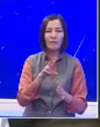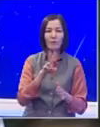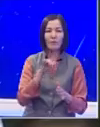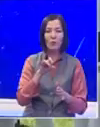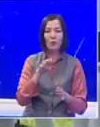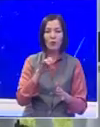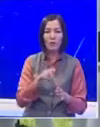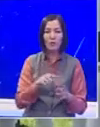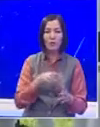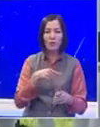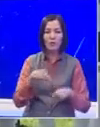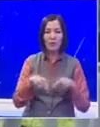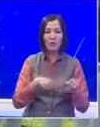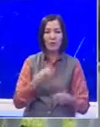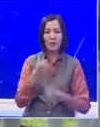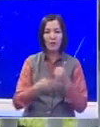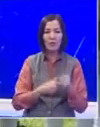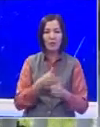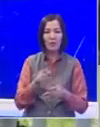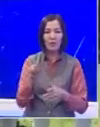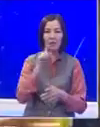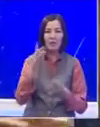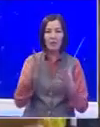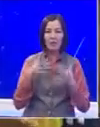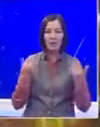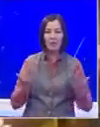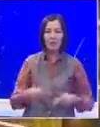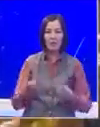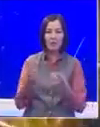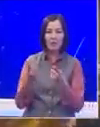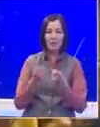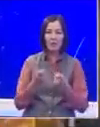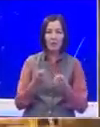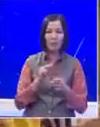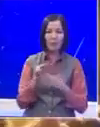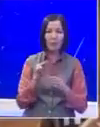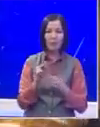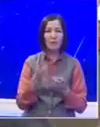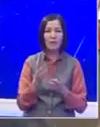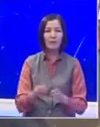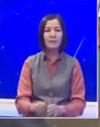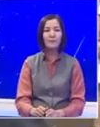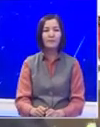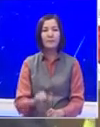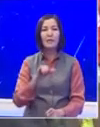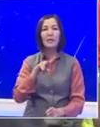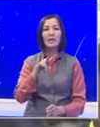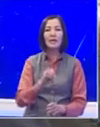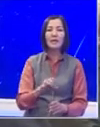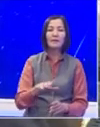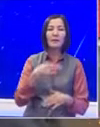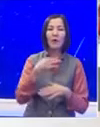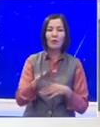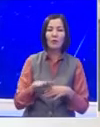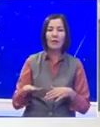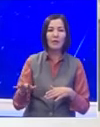додасын ұйымдастырудағы басты мақсат жастарды салауатты өмір салтына баулу деп отыр. Осы Іле